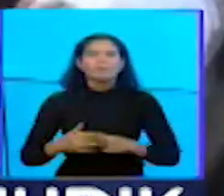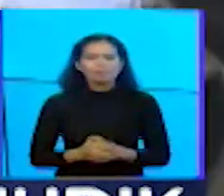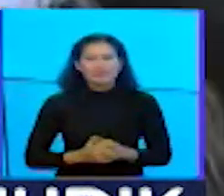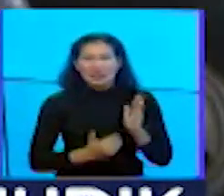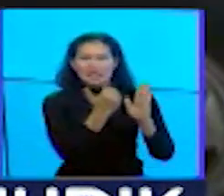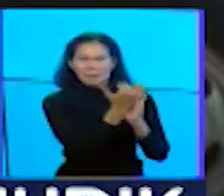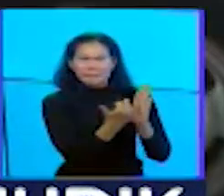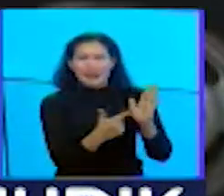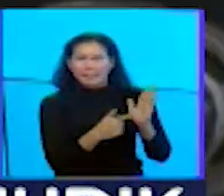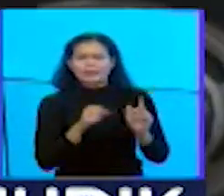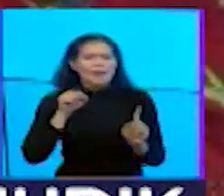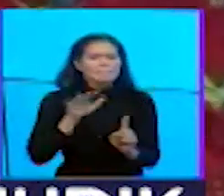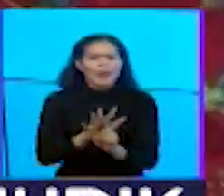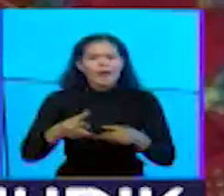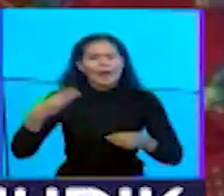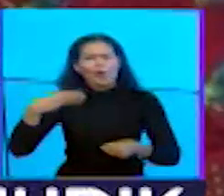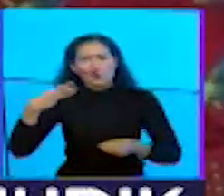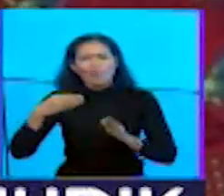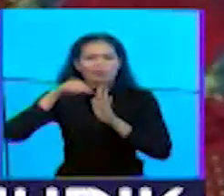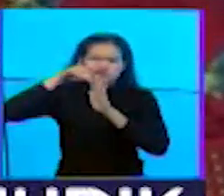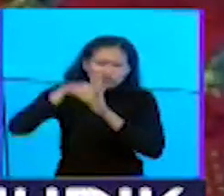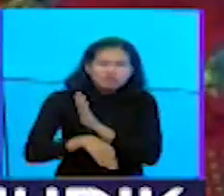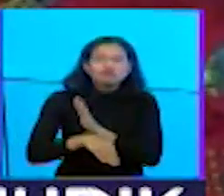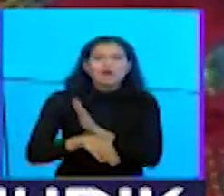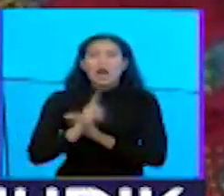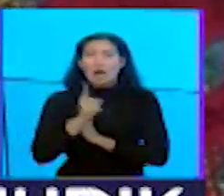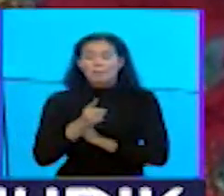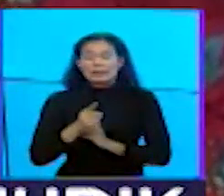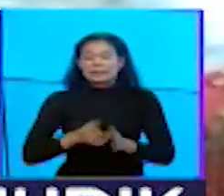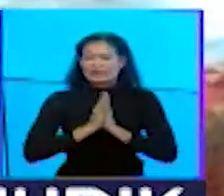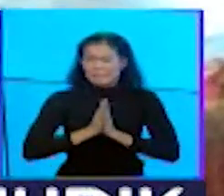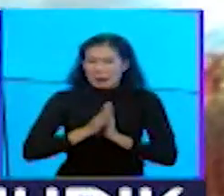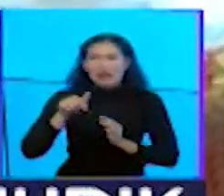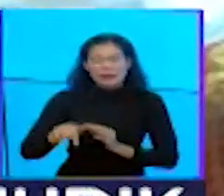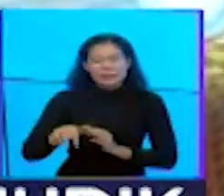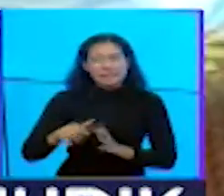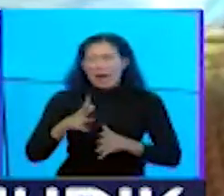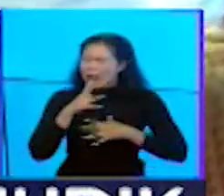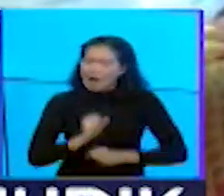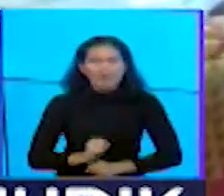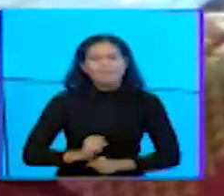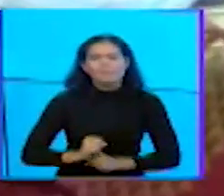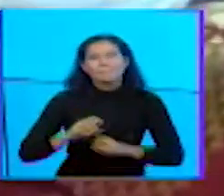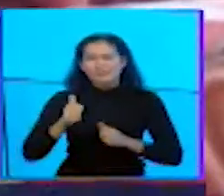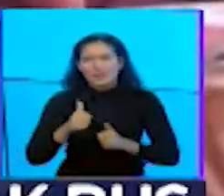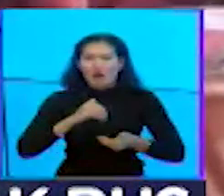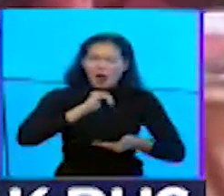Kebijakan ini akan membuat ekonomi mereka semakin terpuruk. Terlebih Lebaran menjadi harapan yang mereka gantungkan untuk mendapatkan pemasukan.